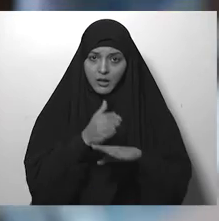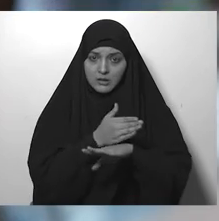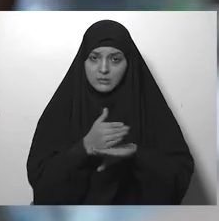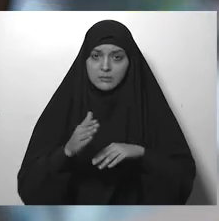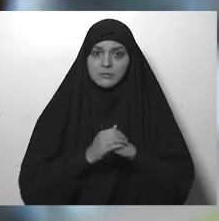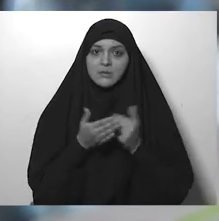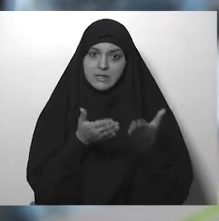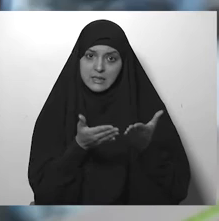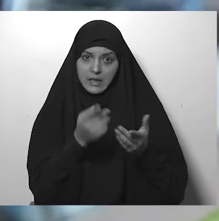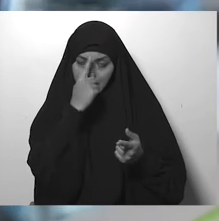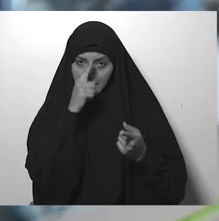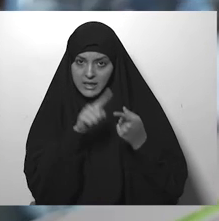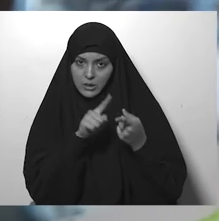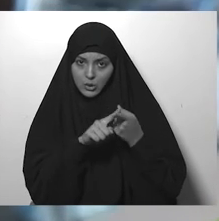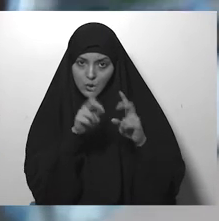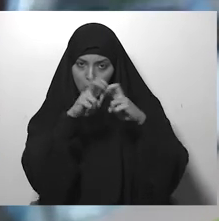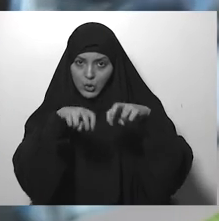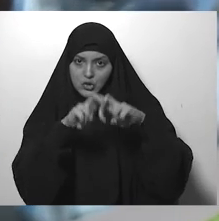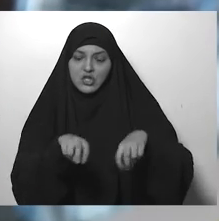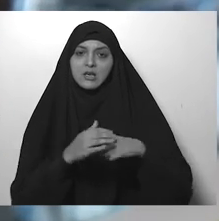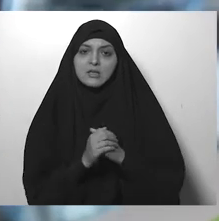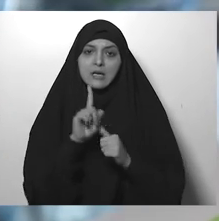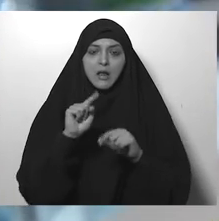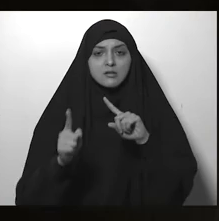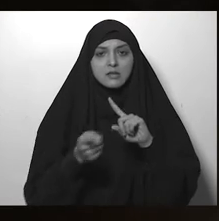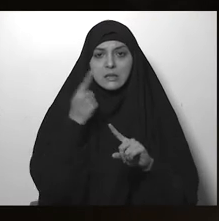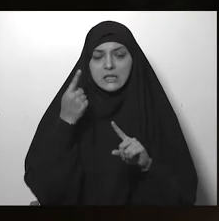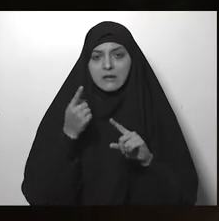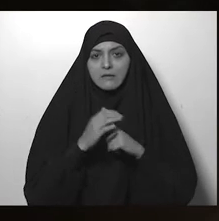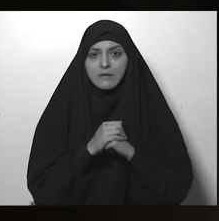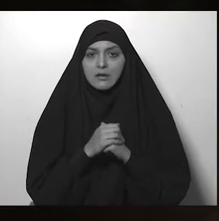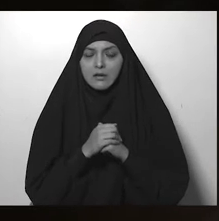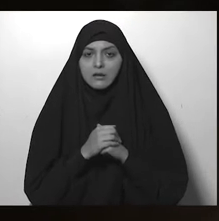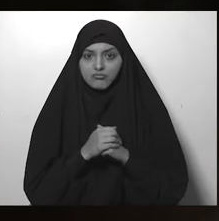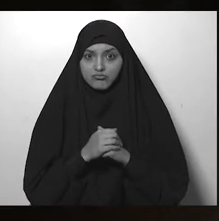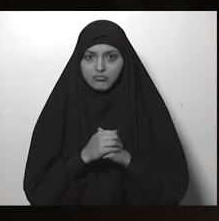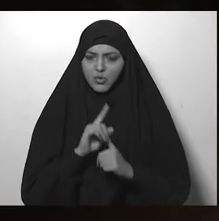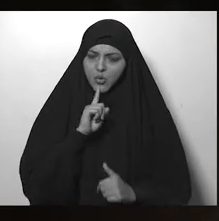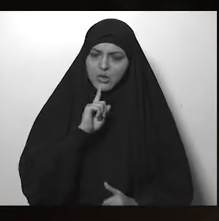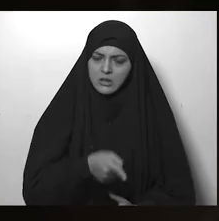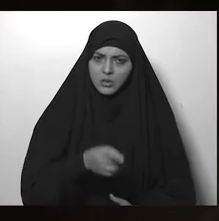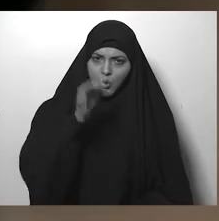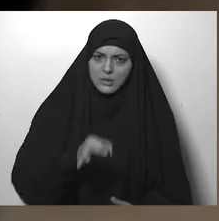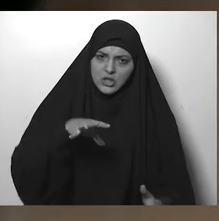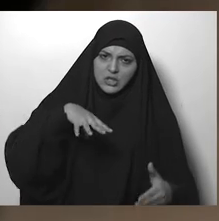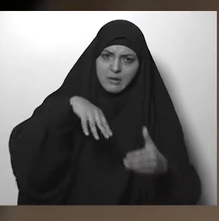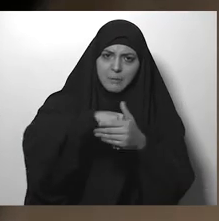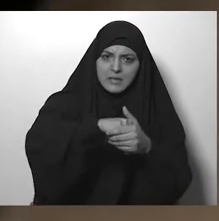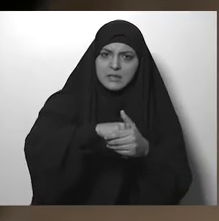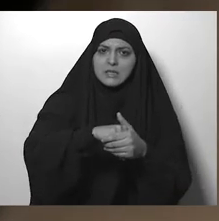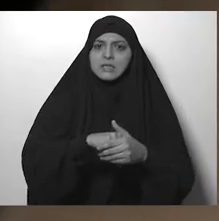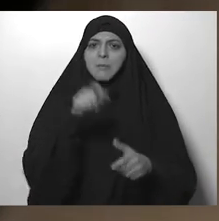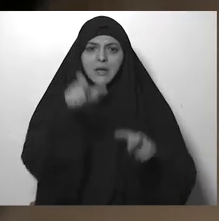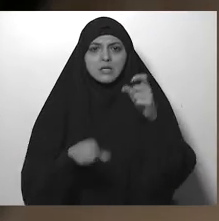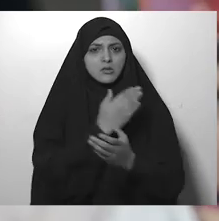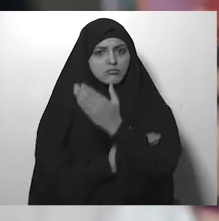cette méthodologie de recherche ce qu'il ya comme spécifiques mesures c'est qu'elles exigent la participation des personnes handicapées à